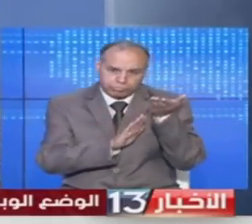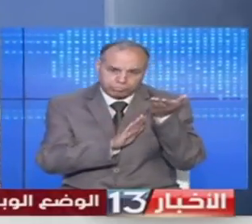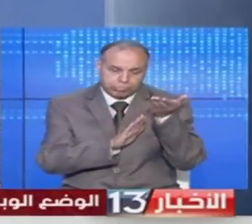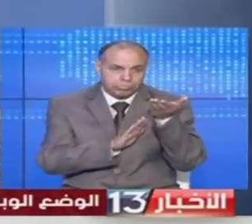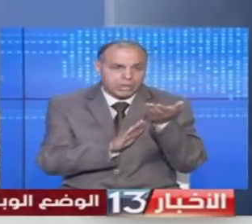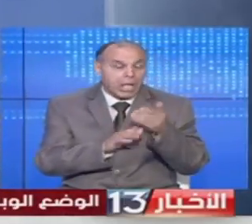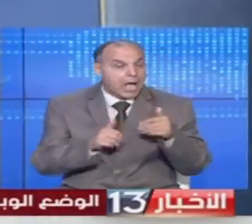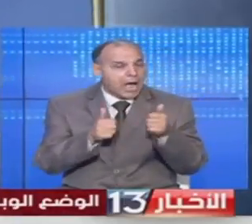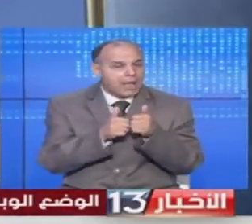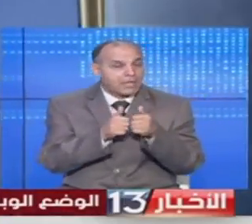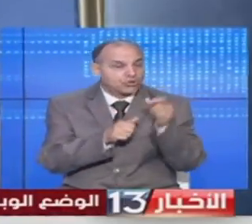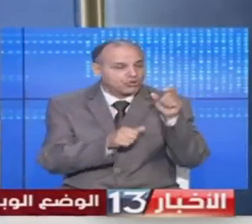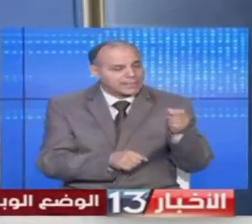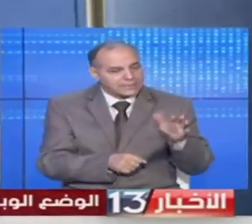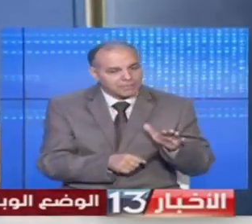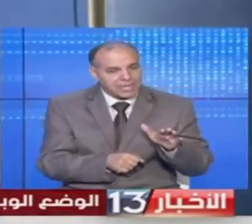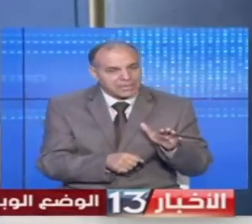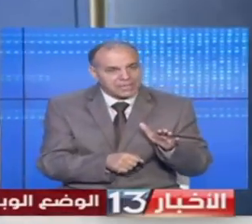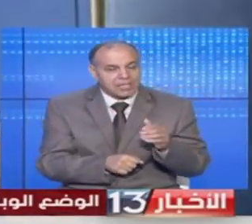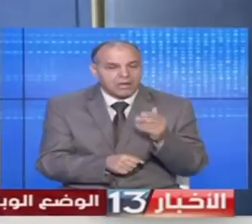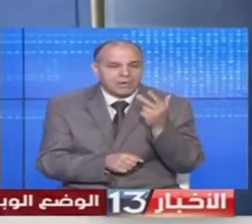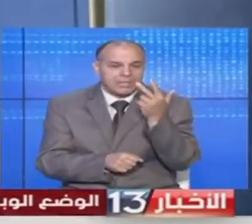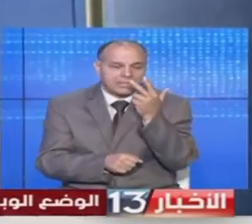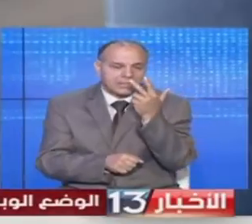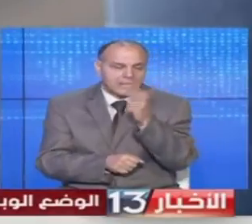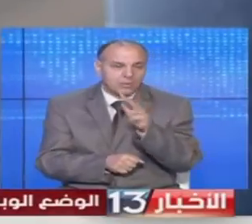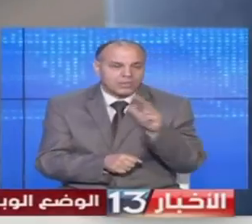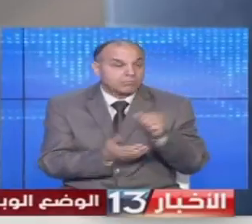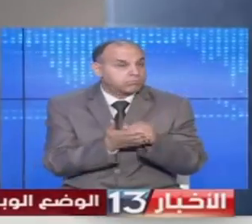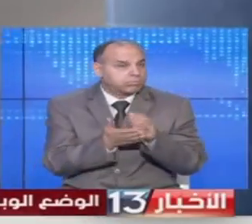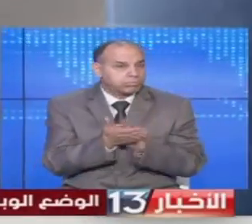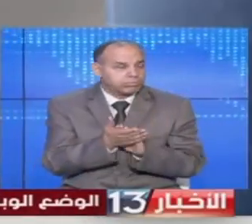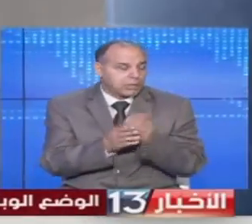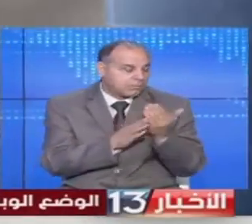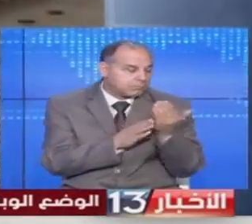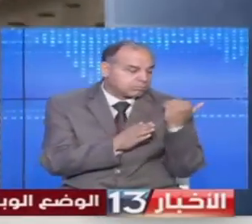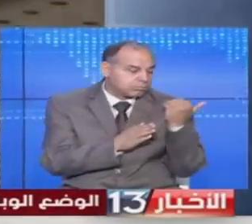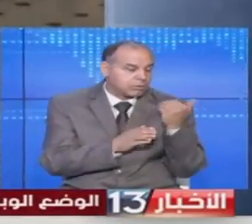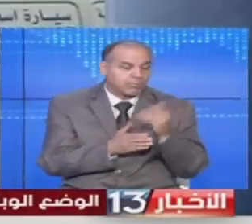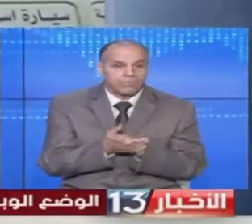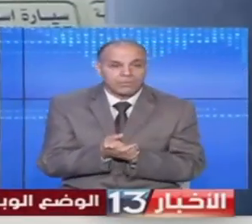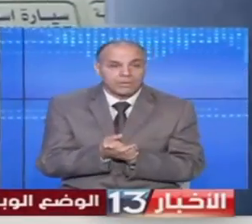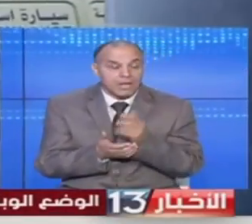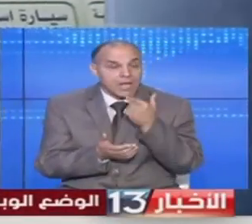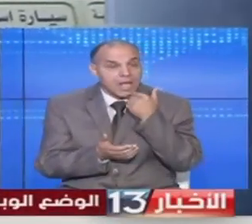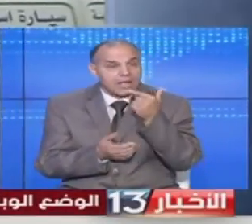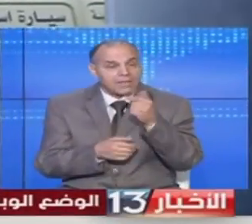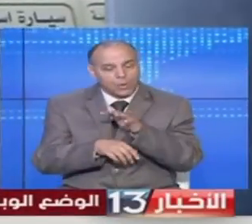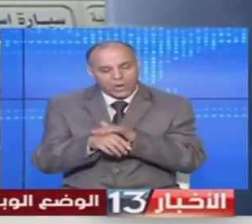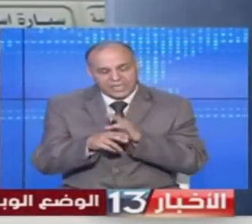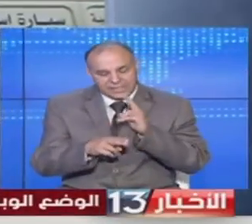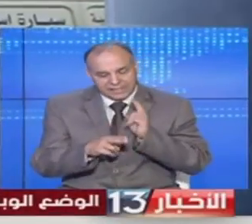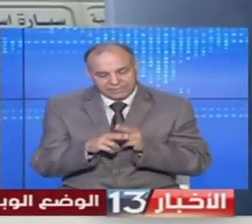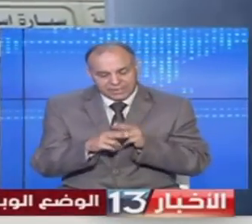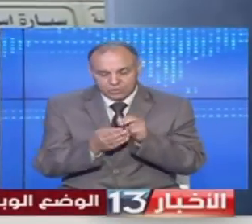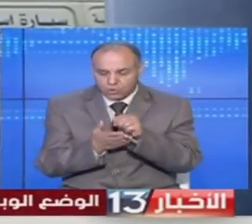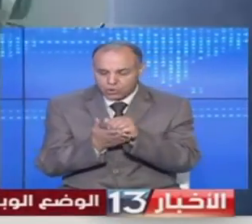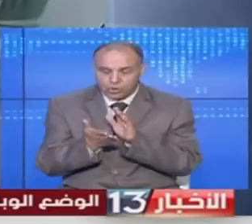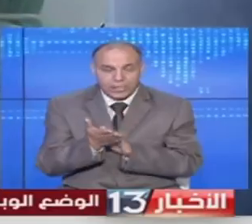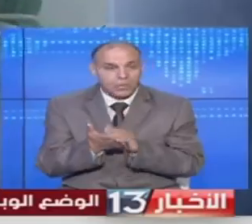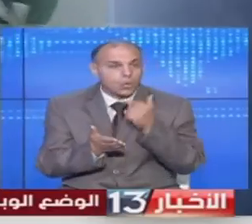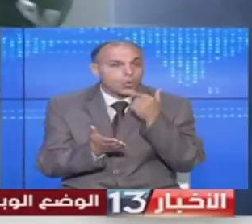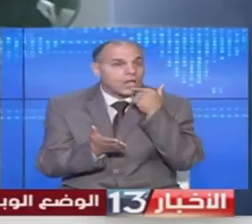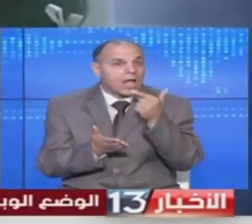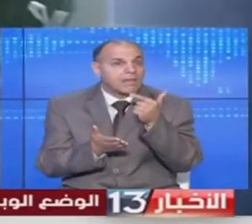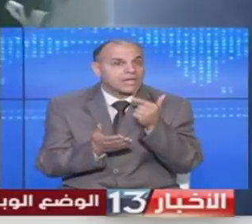الى احدى عشره حاله منها ثلاث وفيات سجلت في الايام الثلاثه الاخيره وفي ولايه السابق سجلت حاله